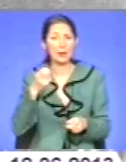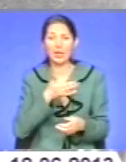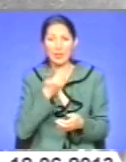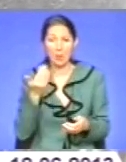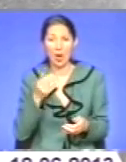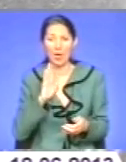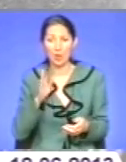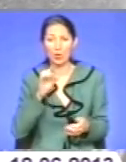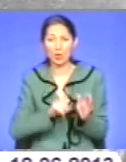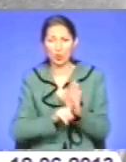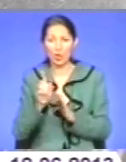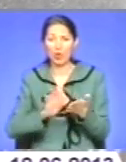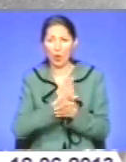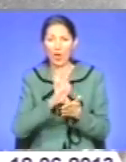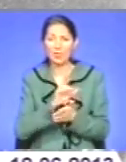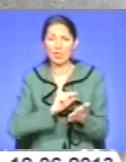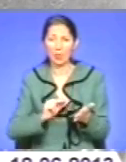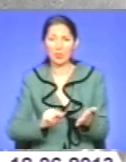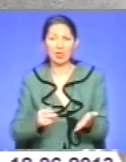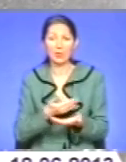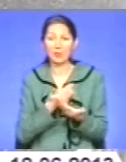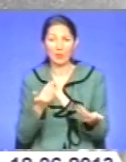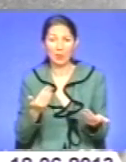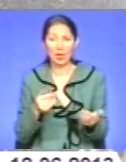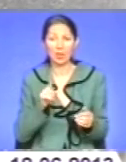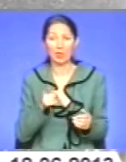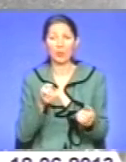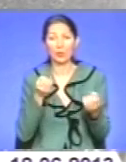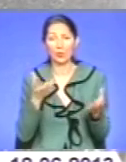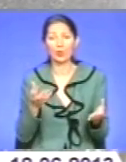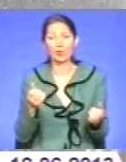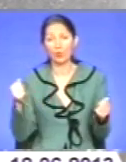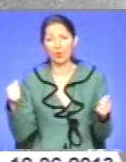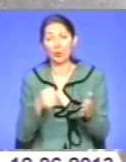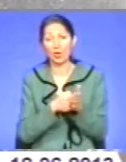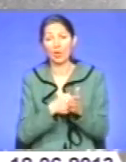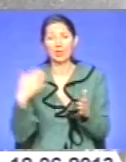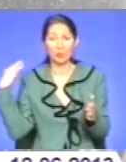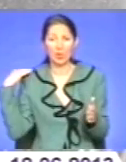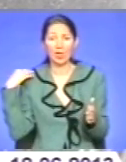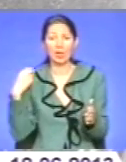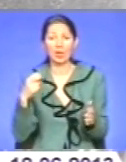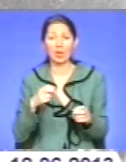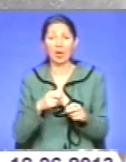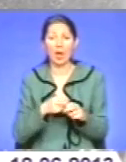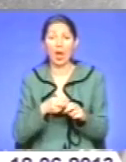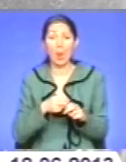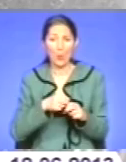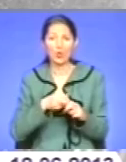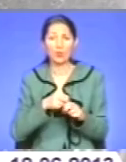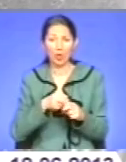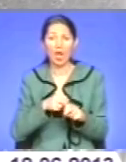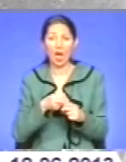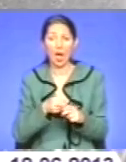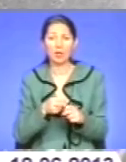надано в засобах масової інформації. Там забій спини, забій позвонка, невеликі царапини,